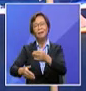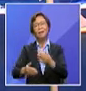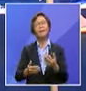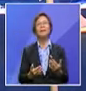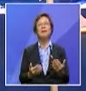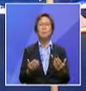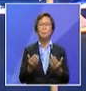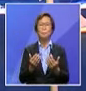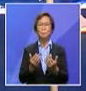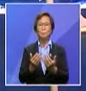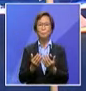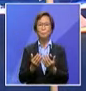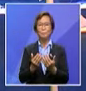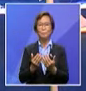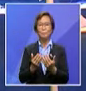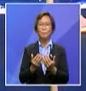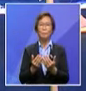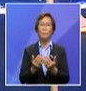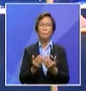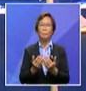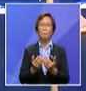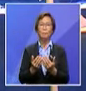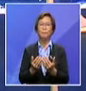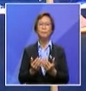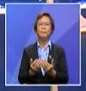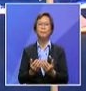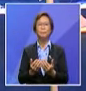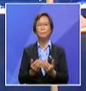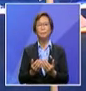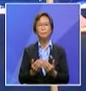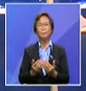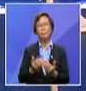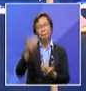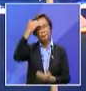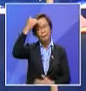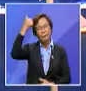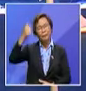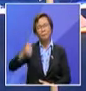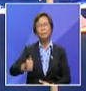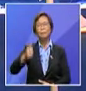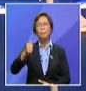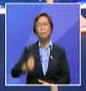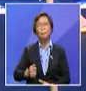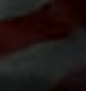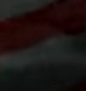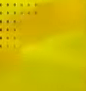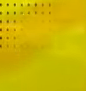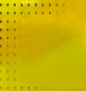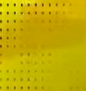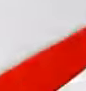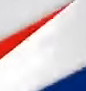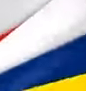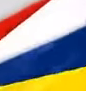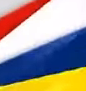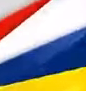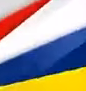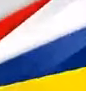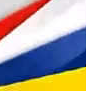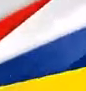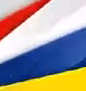wabillahi taufiq wal hidayah. Wassalamualaikum warahmatullahi wabarakatuh.